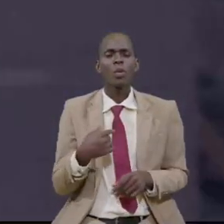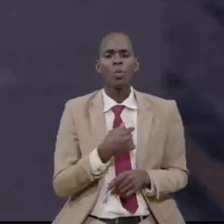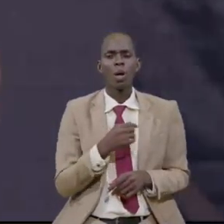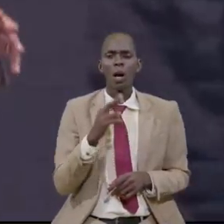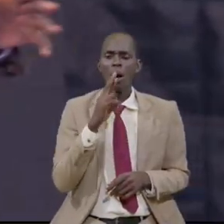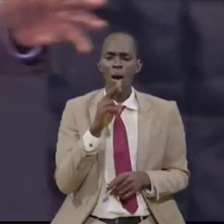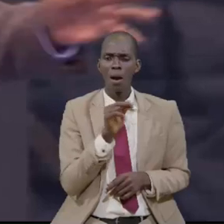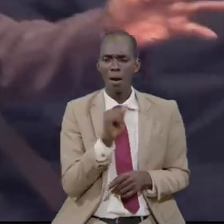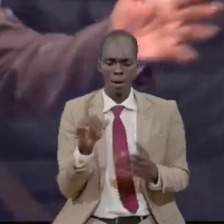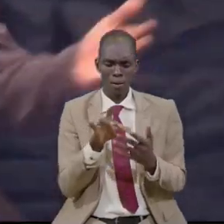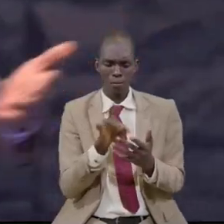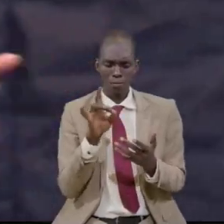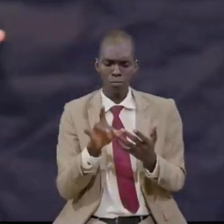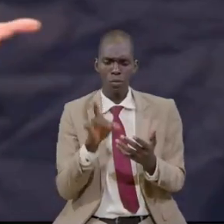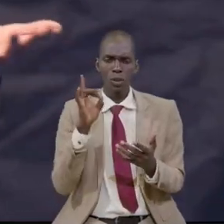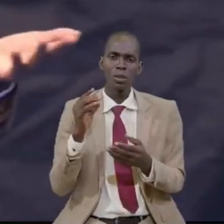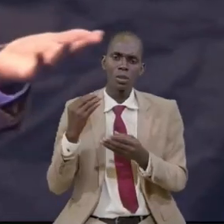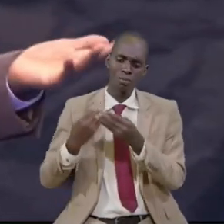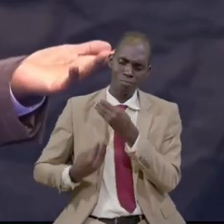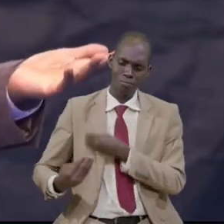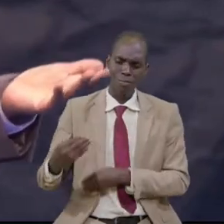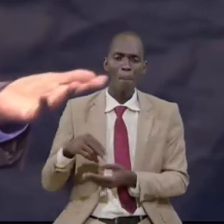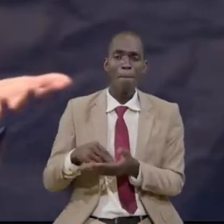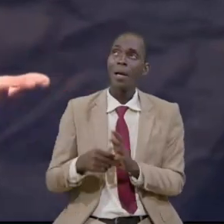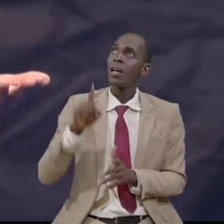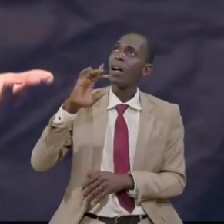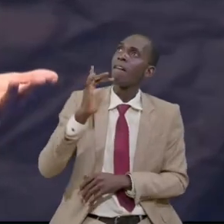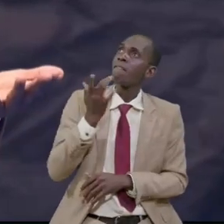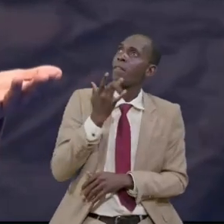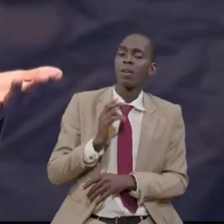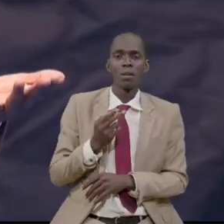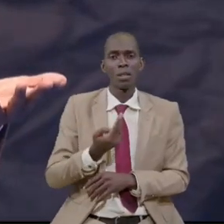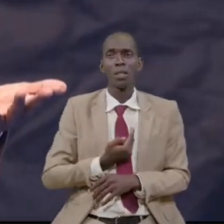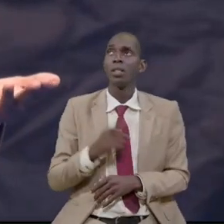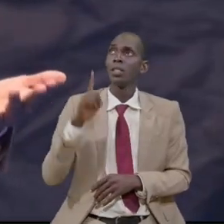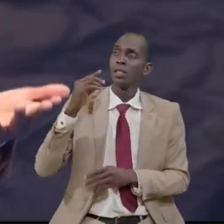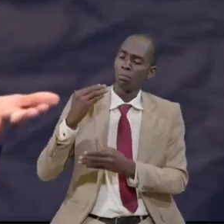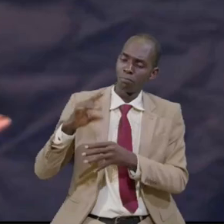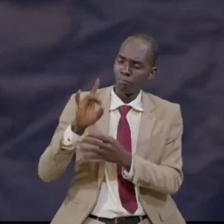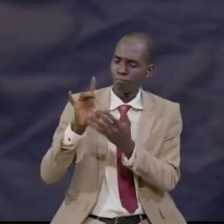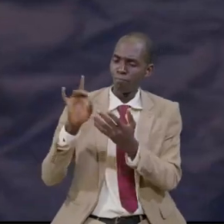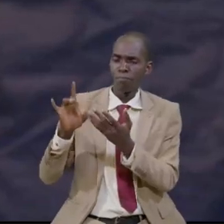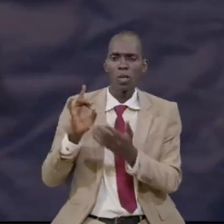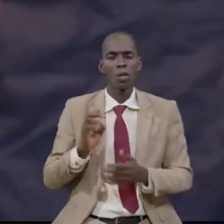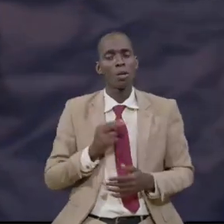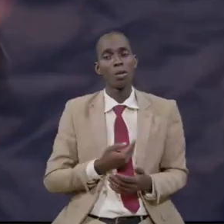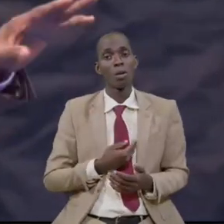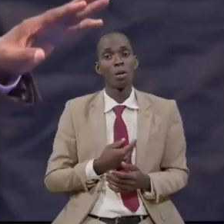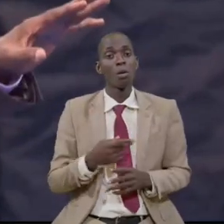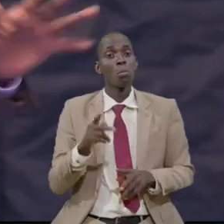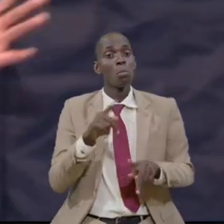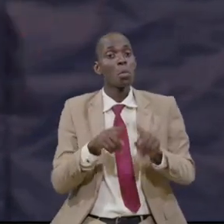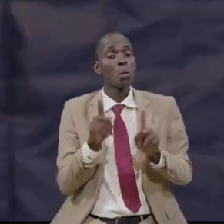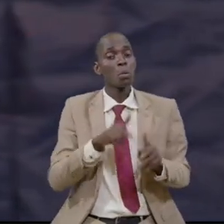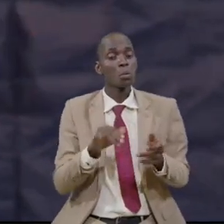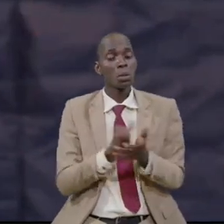élue. Alors, il nous a choisi. Ceux qui ne sont pas choisis ou élus seront avec la